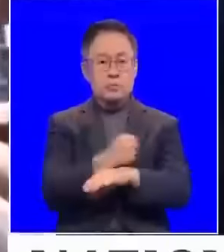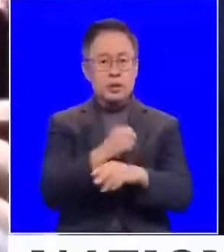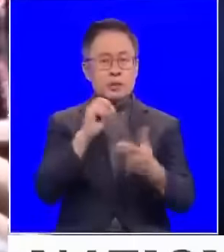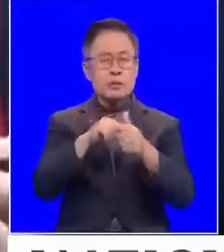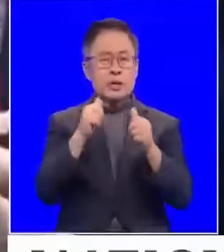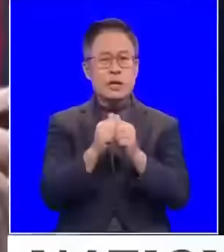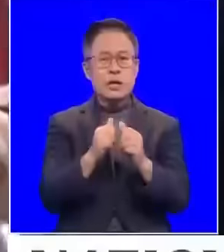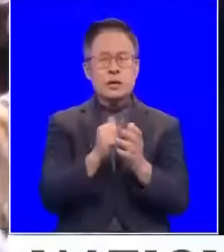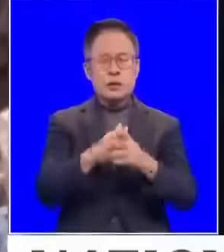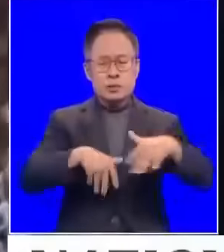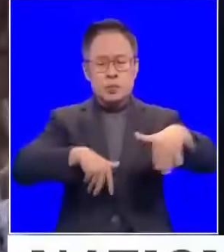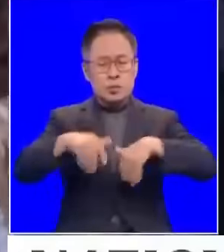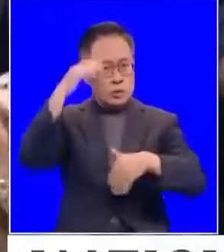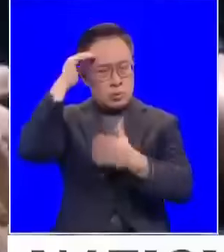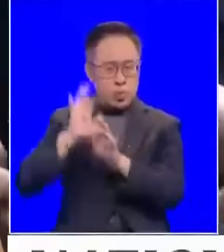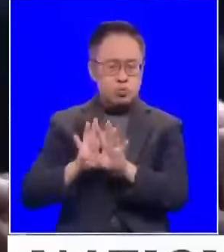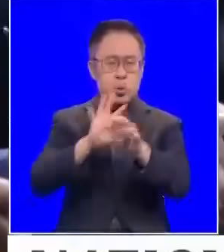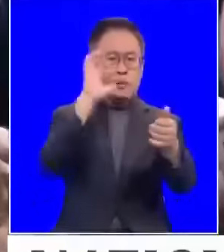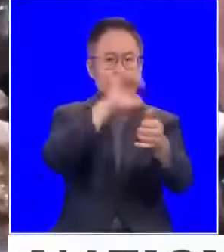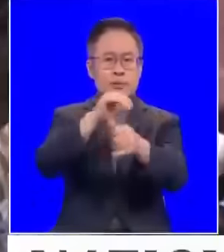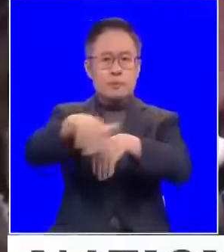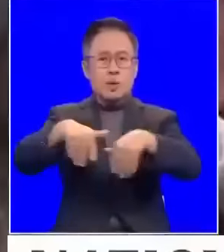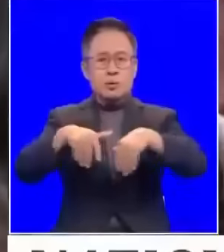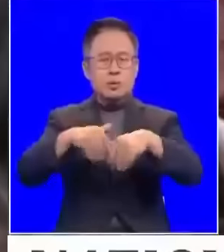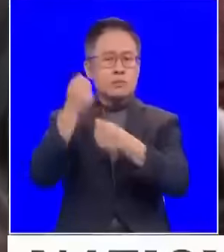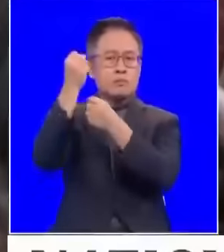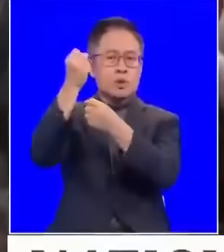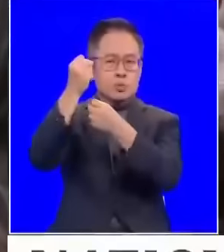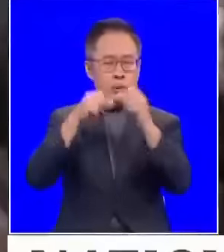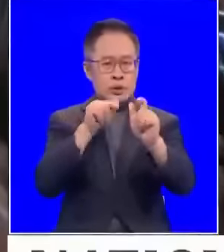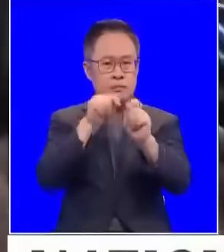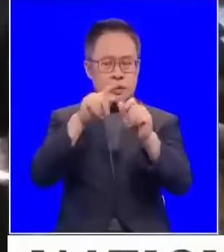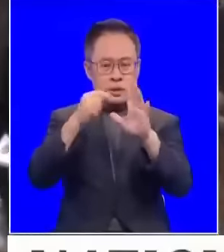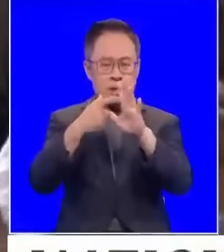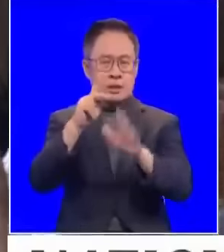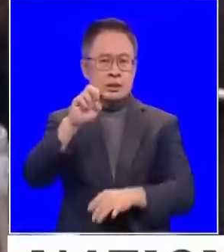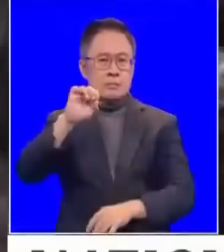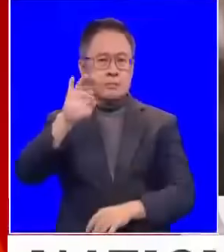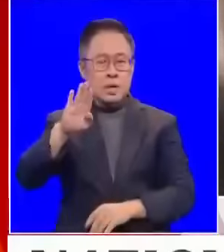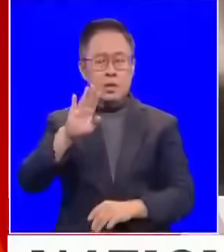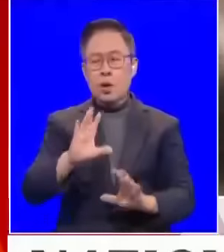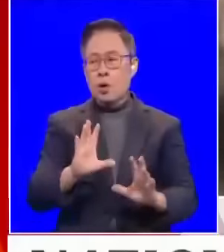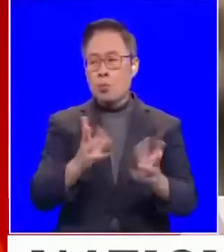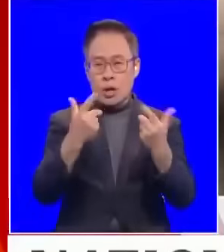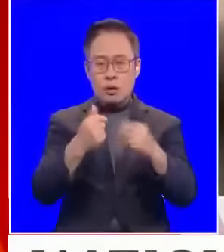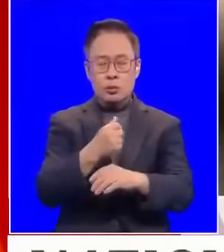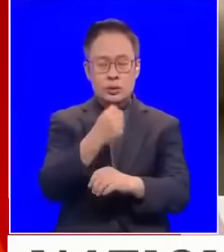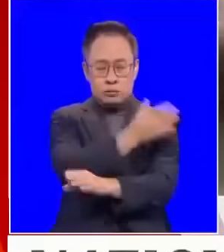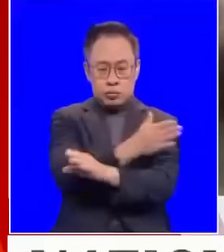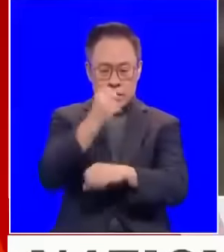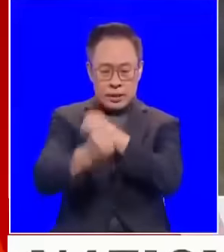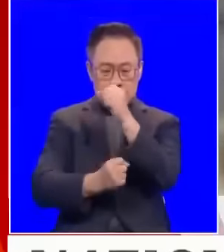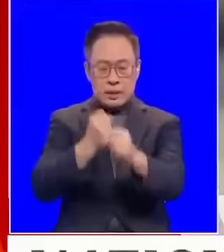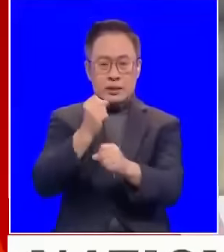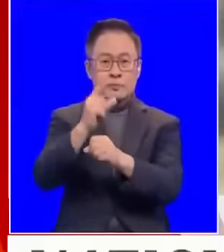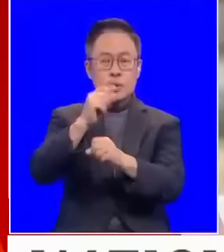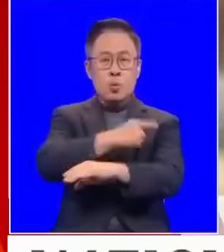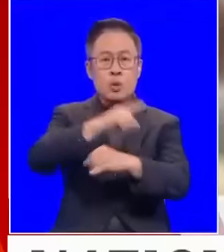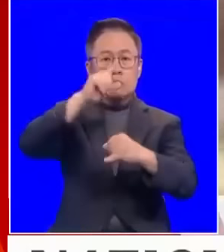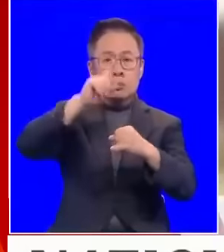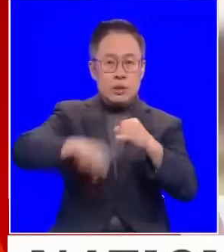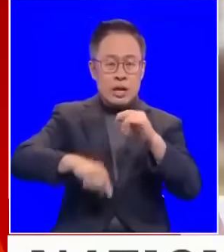สลายการชุมนุมที่หน้าสภ.ตากใบที่เหลือเวลาอีกเพียง3วันนะคะก็จะสิ้นอายุความและมีนักวิชาการเสนอให้ออกพระราช